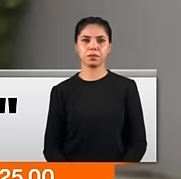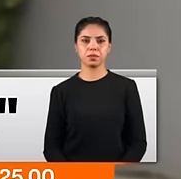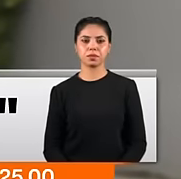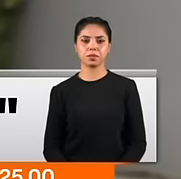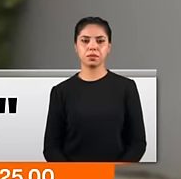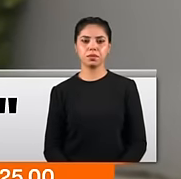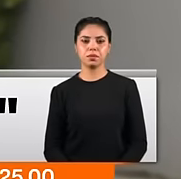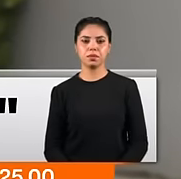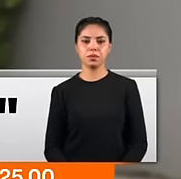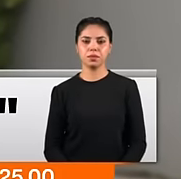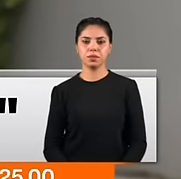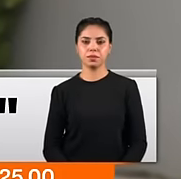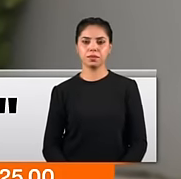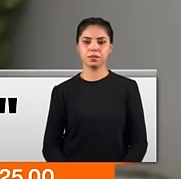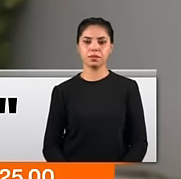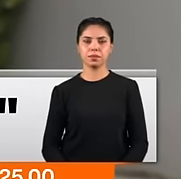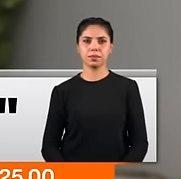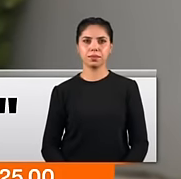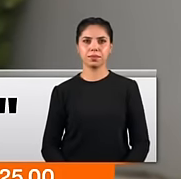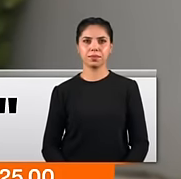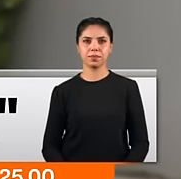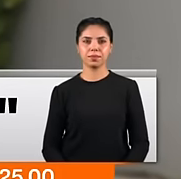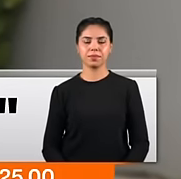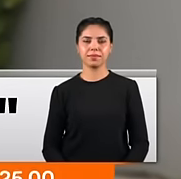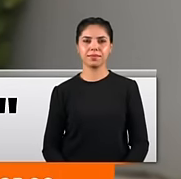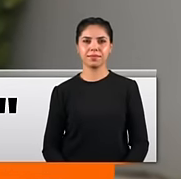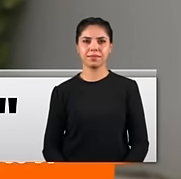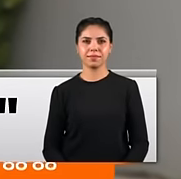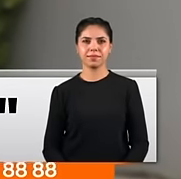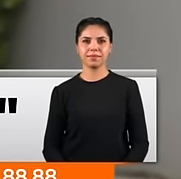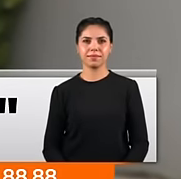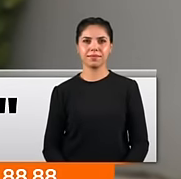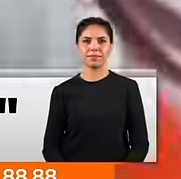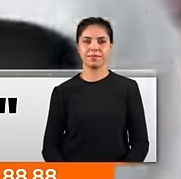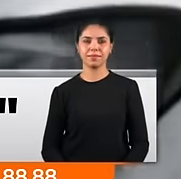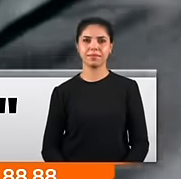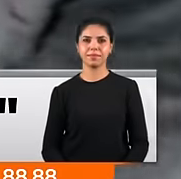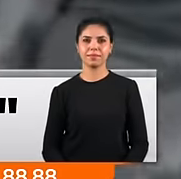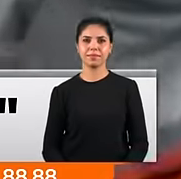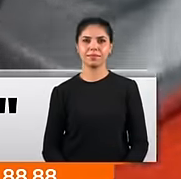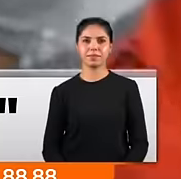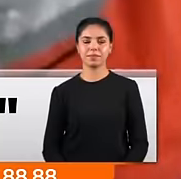Gazze konusunu Sayın Biden'la etraflıca ele aldık.